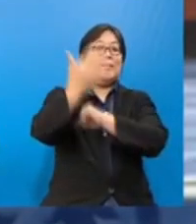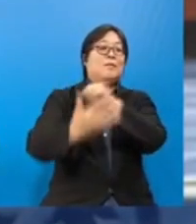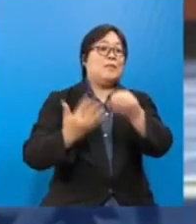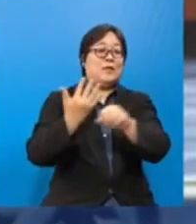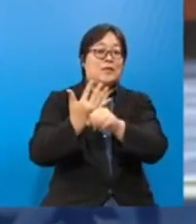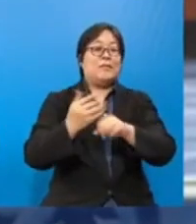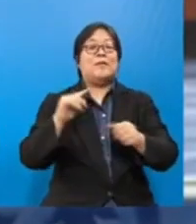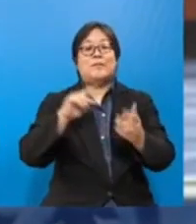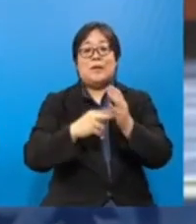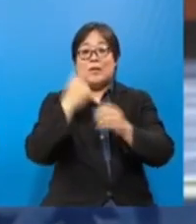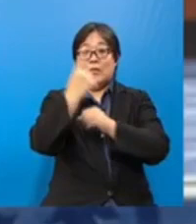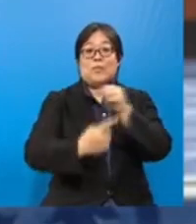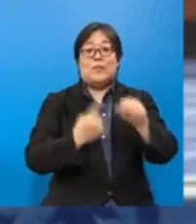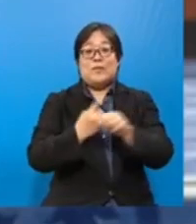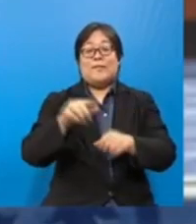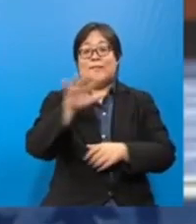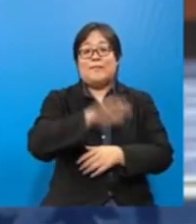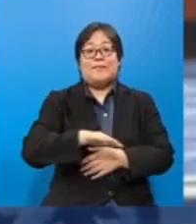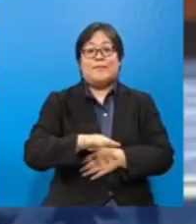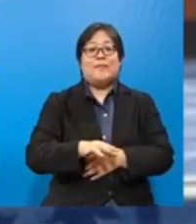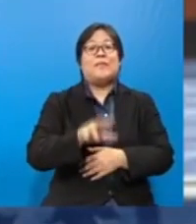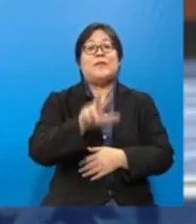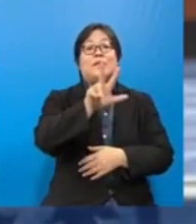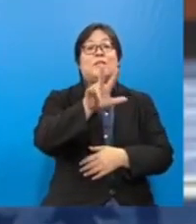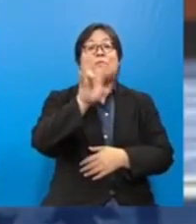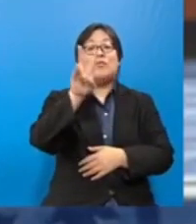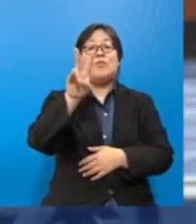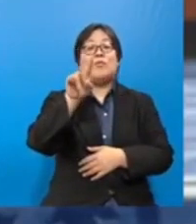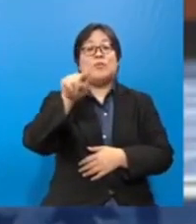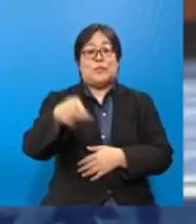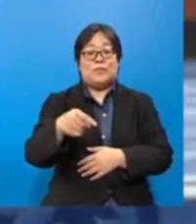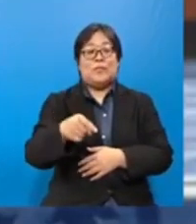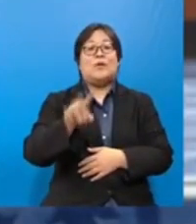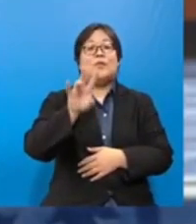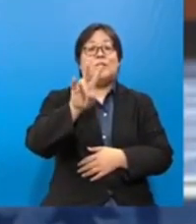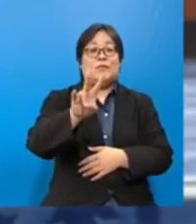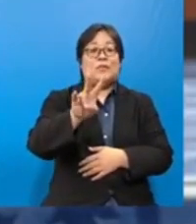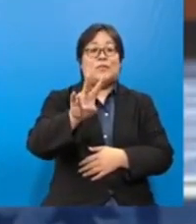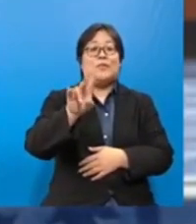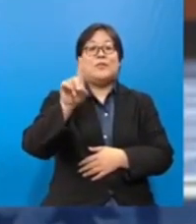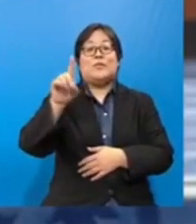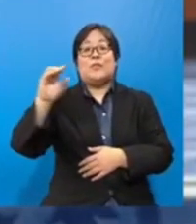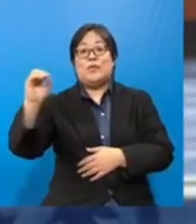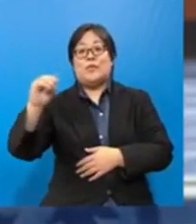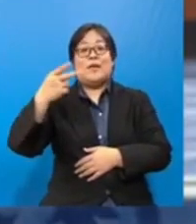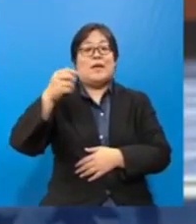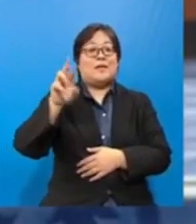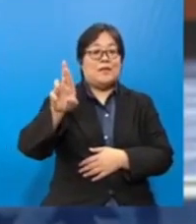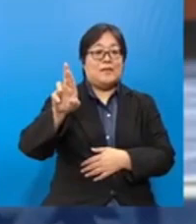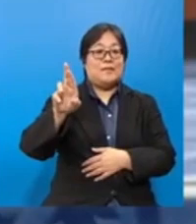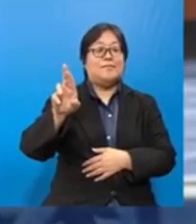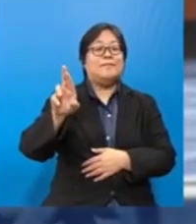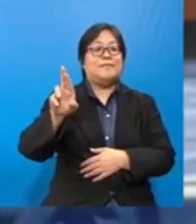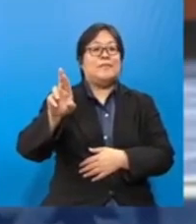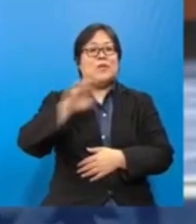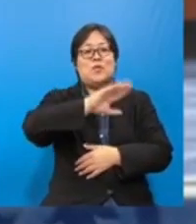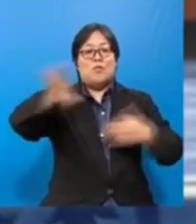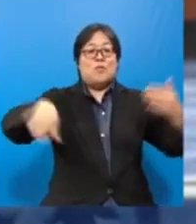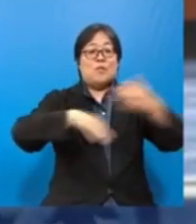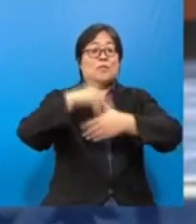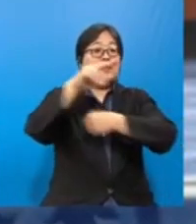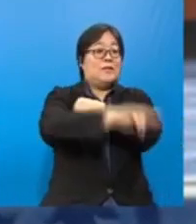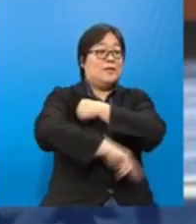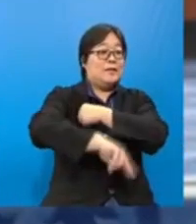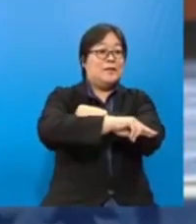maknanya setahun sekitar 7 30 7710 hektare untuk semua